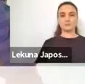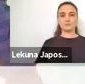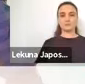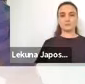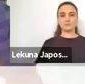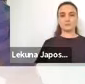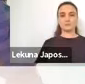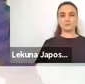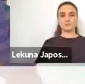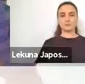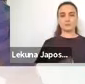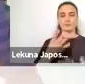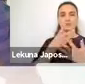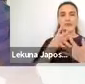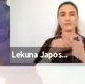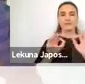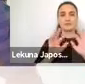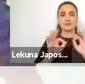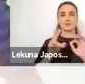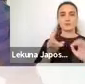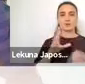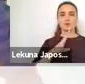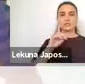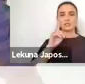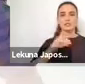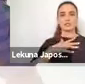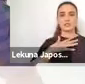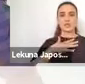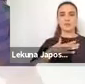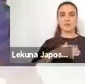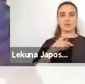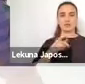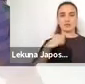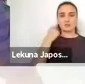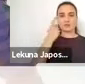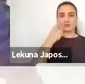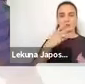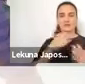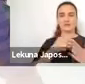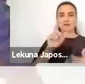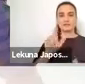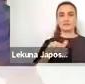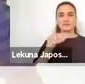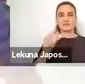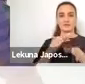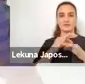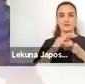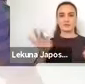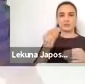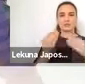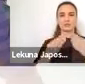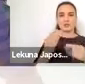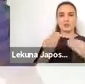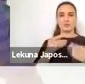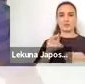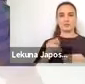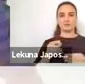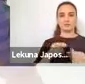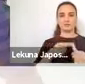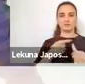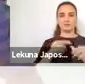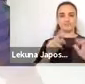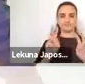რომ ის არის ის უნდა იყოს სიამოვნების მომტანი ინდივიდისთვის და თავისუფალი, თამაშს ესე